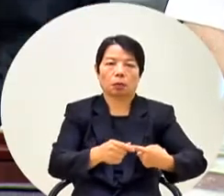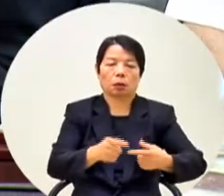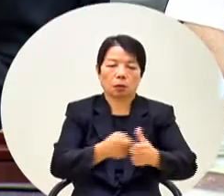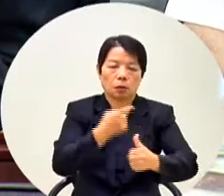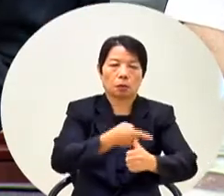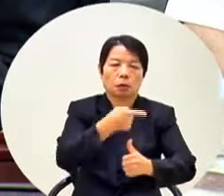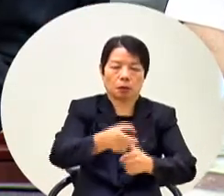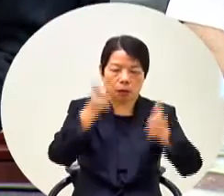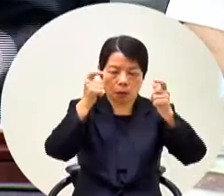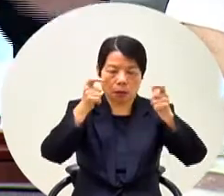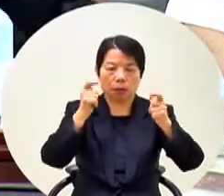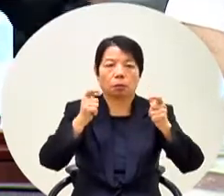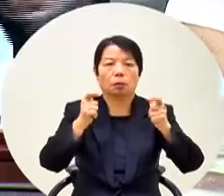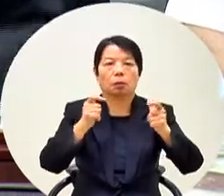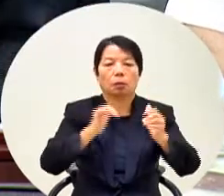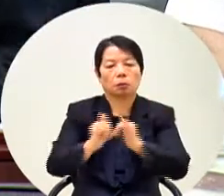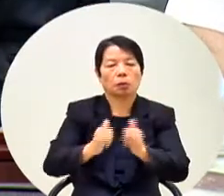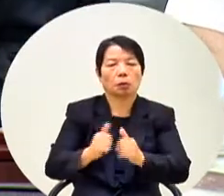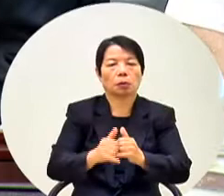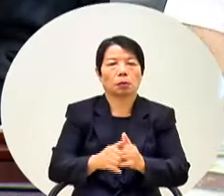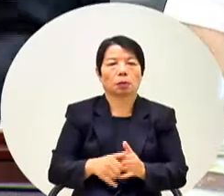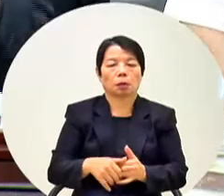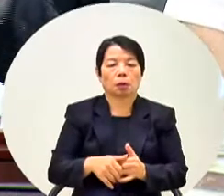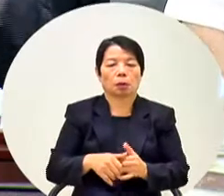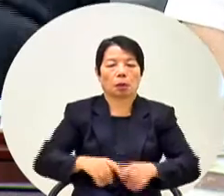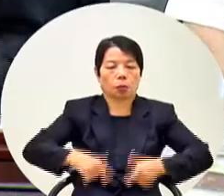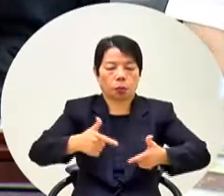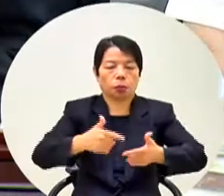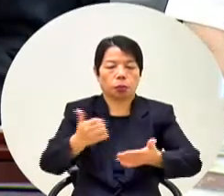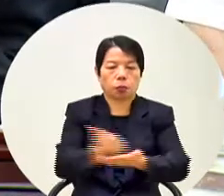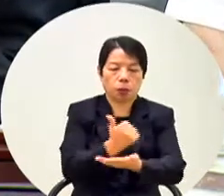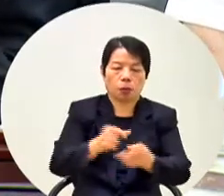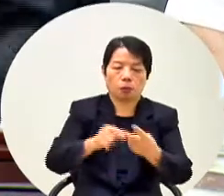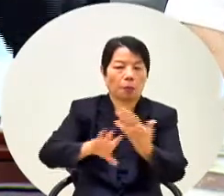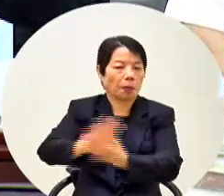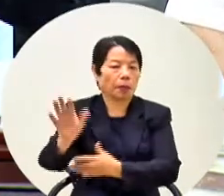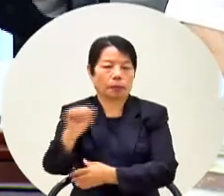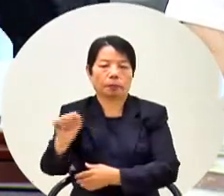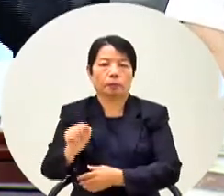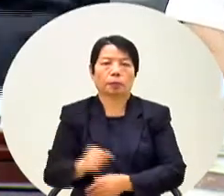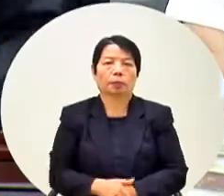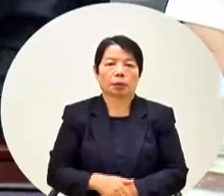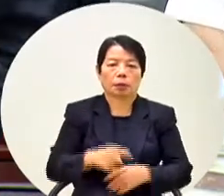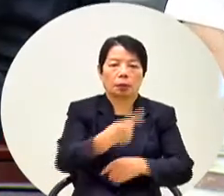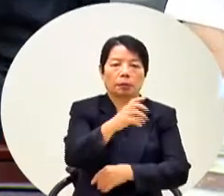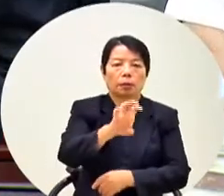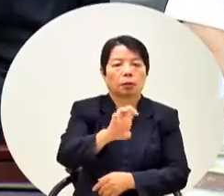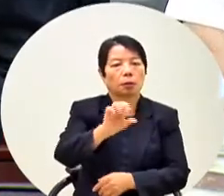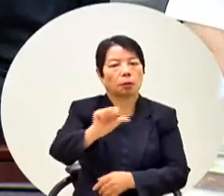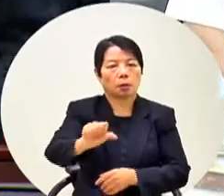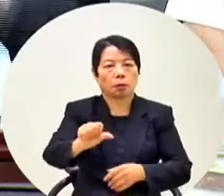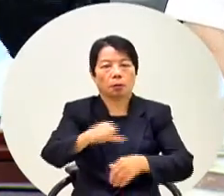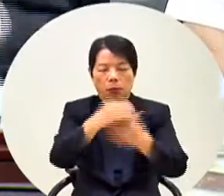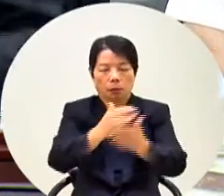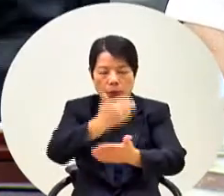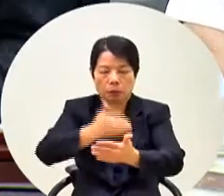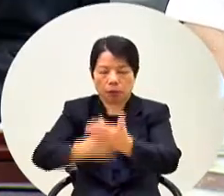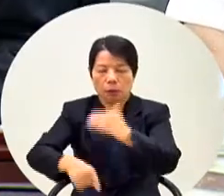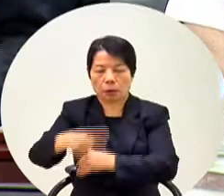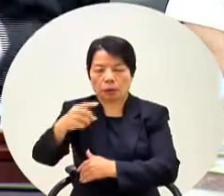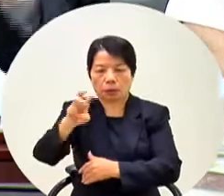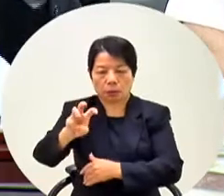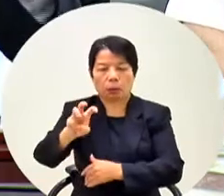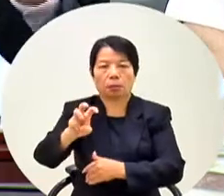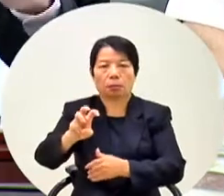收高雄的本事，袂再收外管局的本事。 嗯。 第二，145爱甲降落来130,000栋，以来